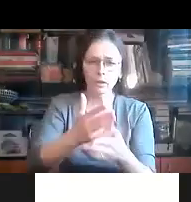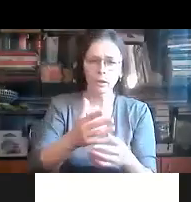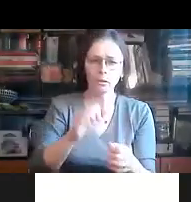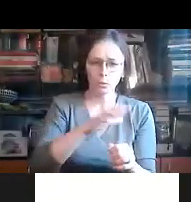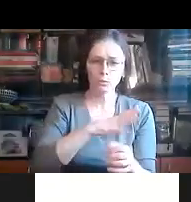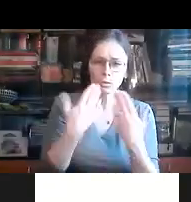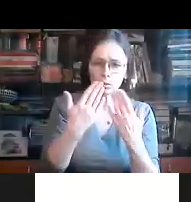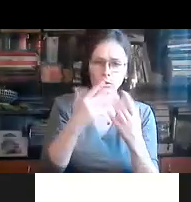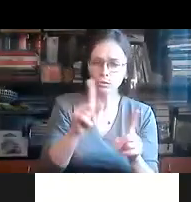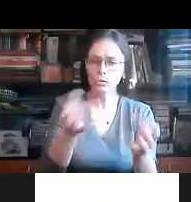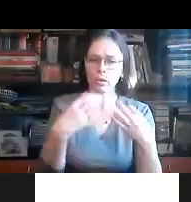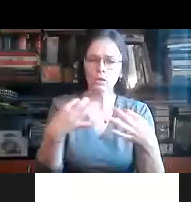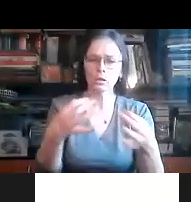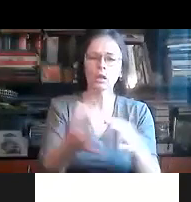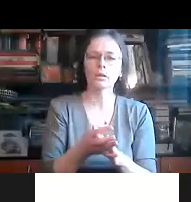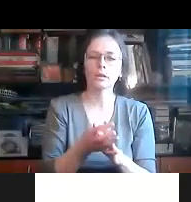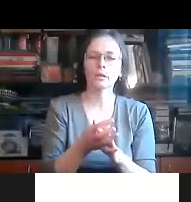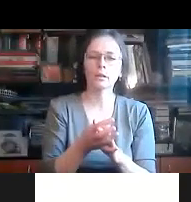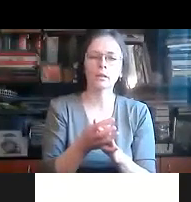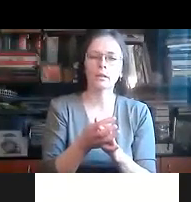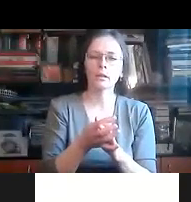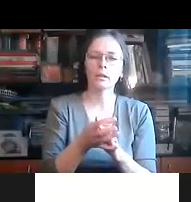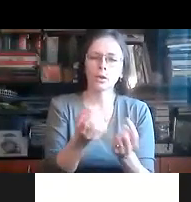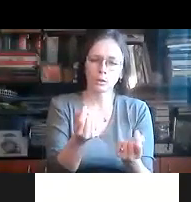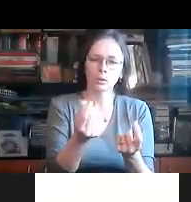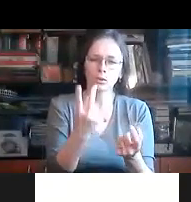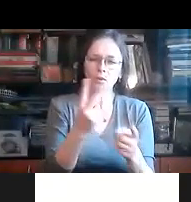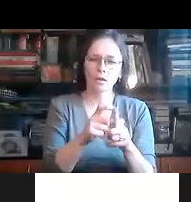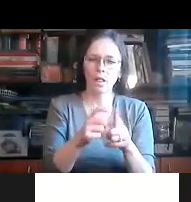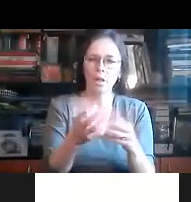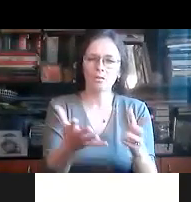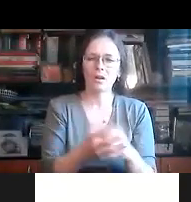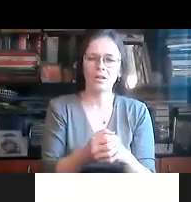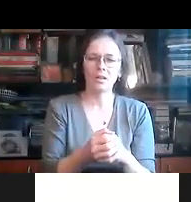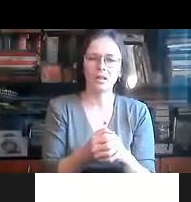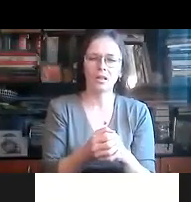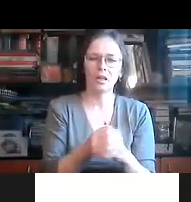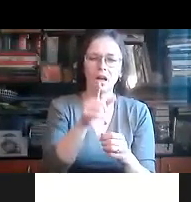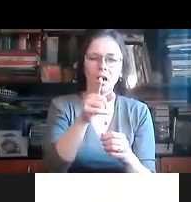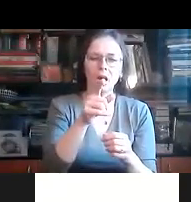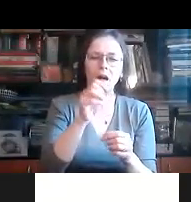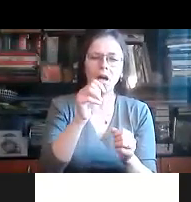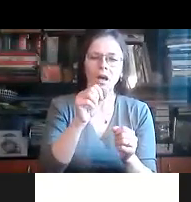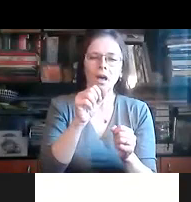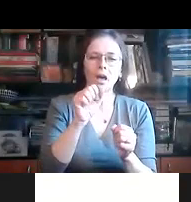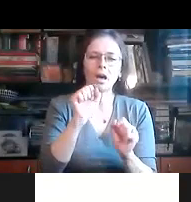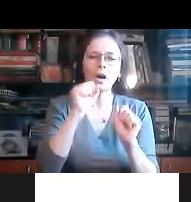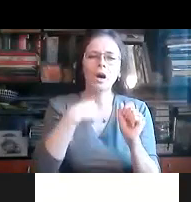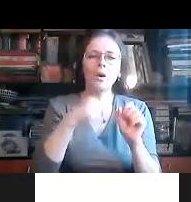может быть, что-то скажешь нам пару слов? Я только поблагодарю